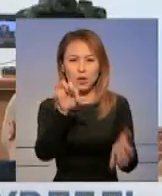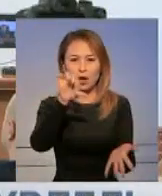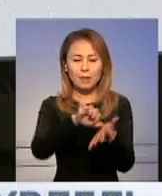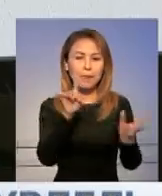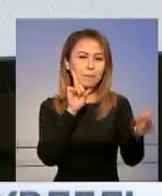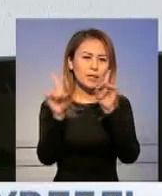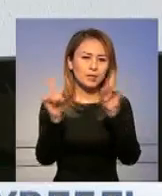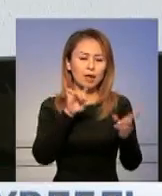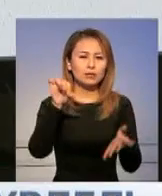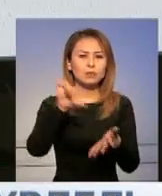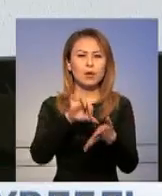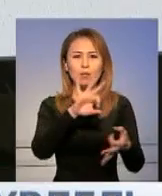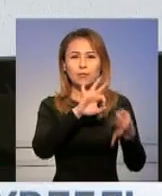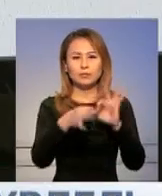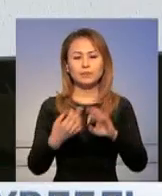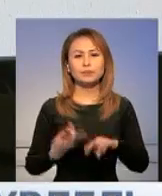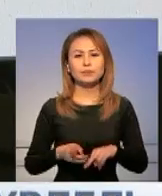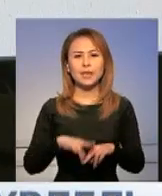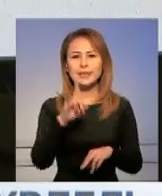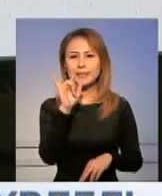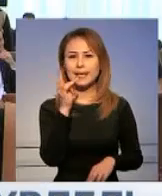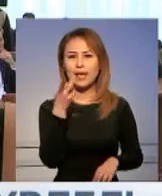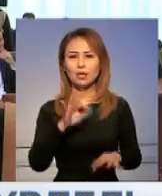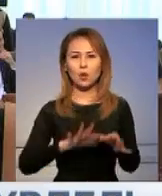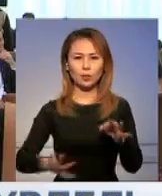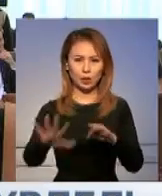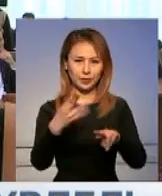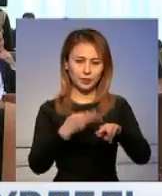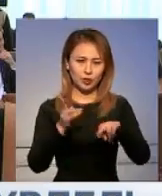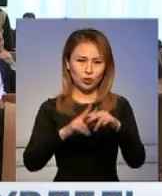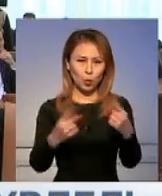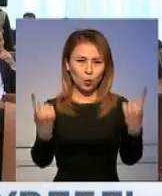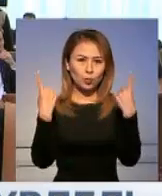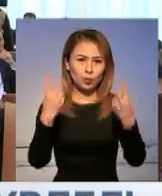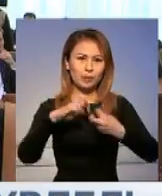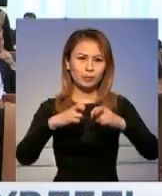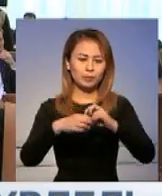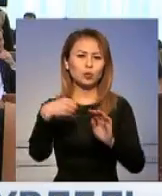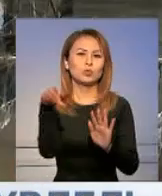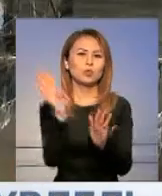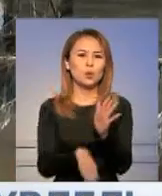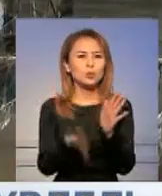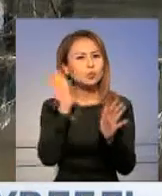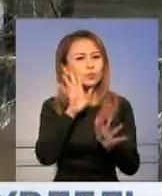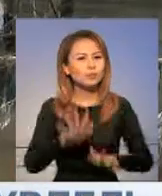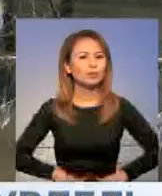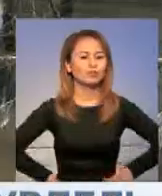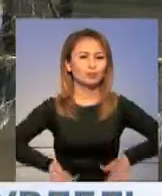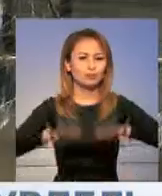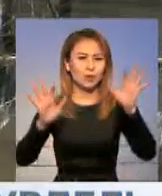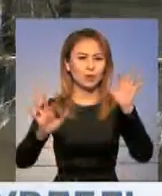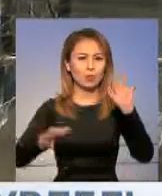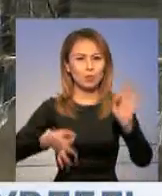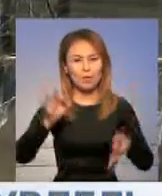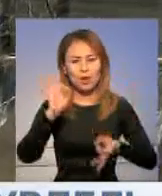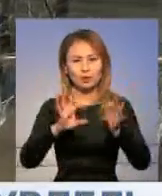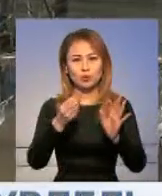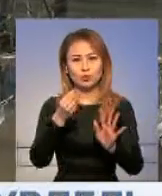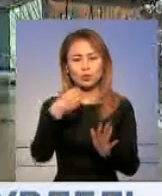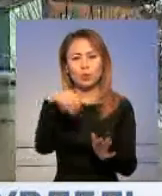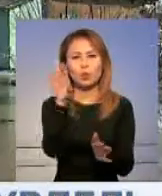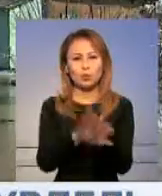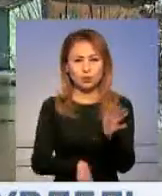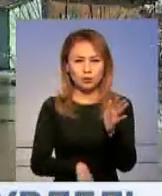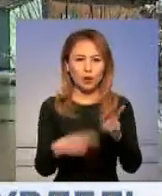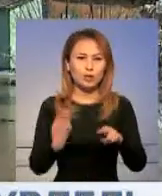өткен баспасөз мәслихатында мәлім болды. Ал Зырян аудандағы ахуал тіпті күрделі. Мұндағы су көлемі шектік нормадан бірнеше